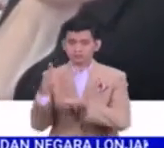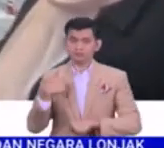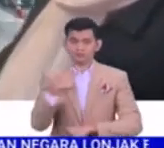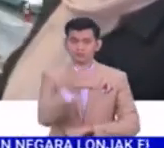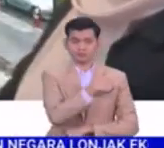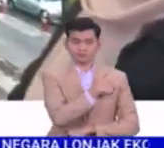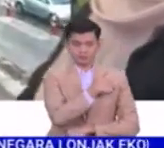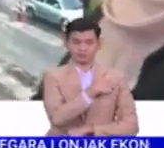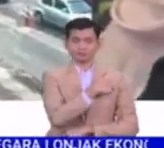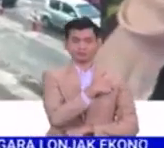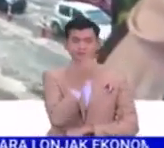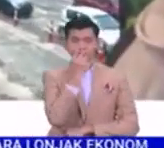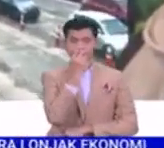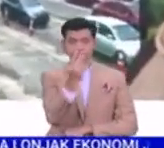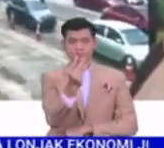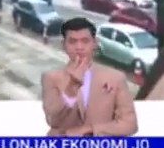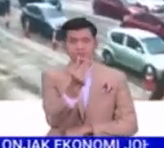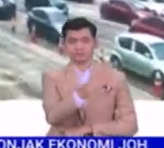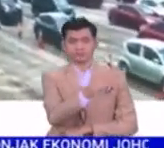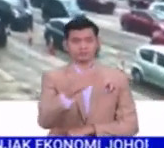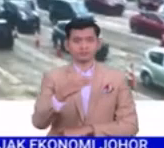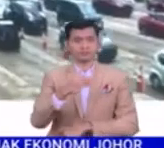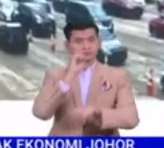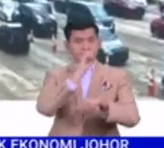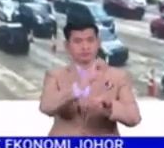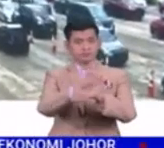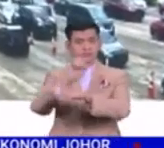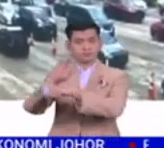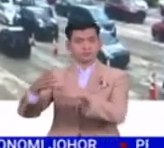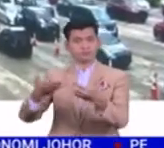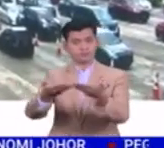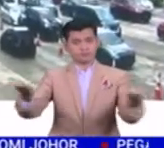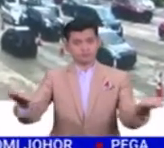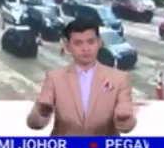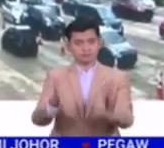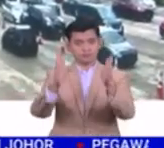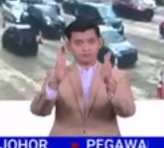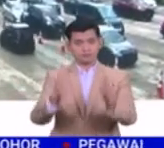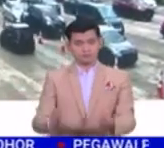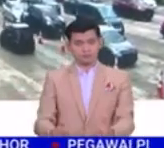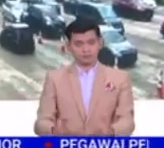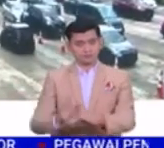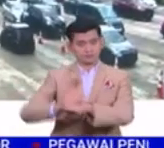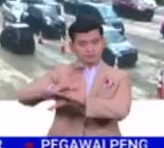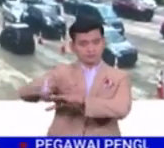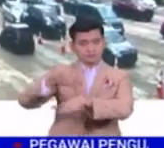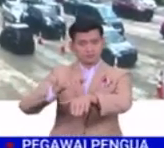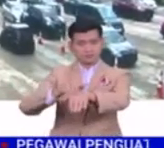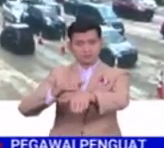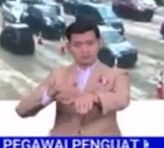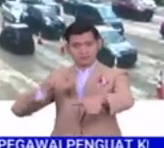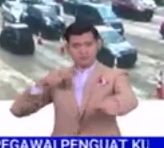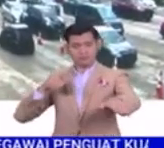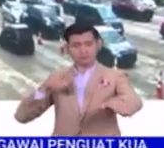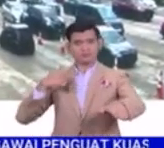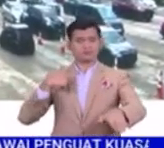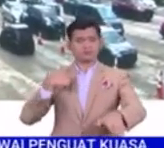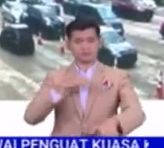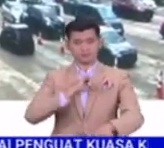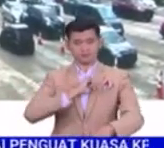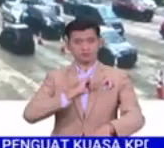juga saranan kepada pengguna-pengguna yang akan menempuh perjalanan yang lama ni, pengguna dinasihatkan